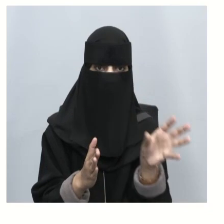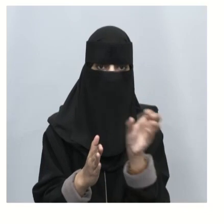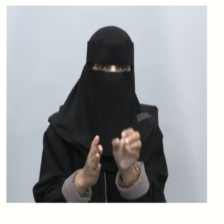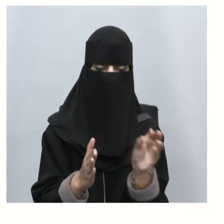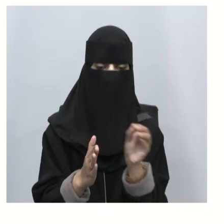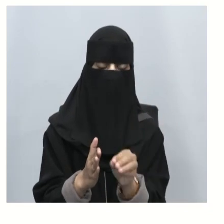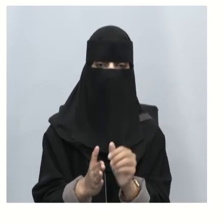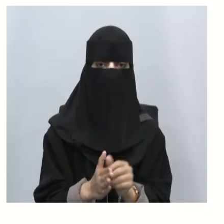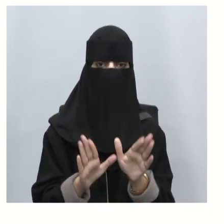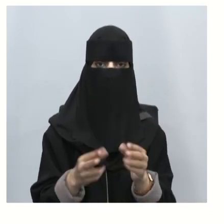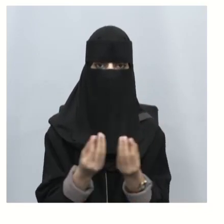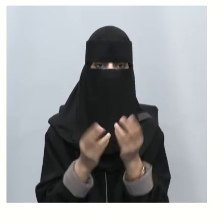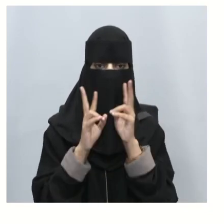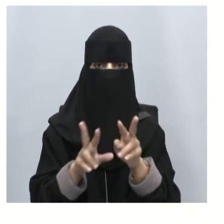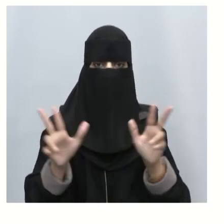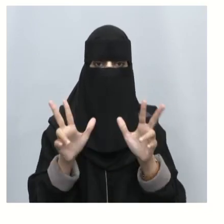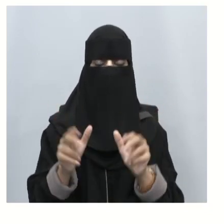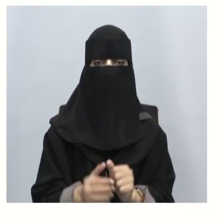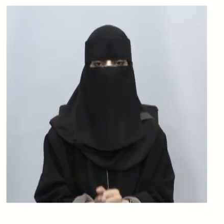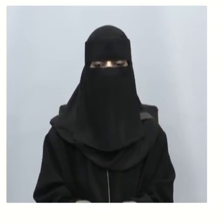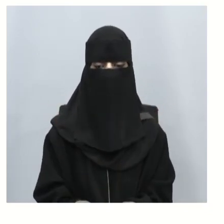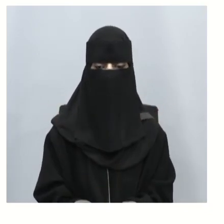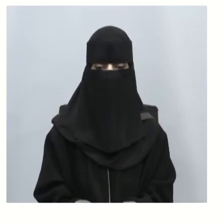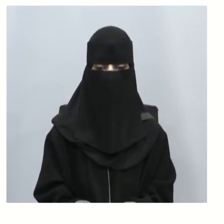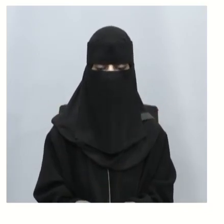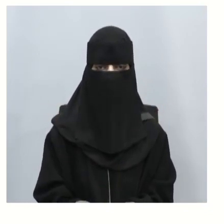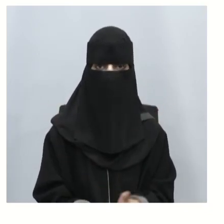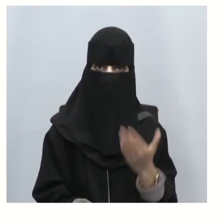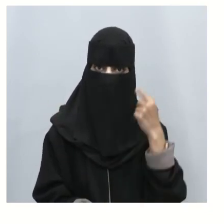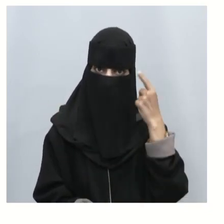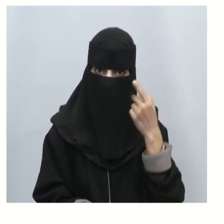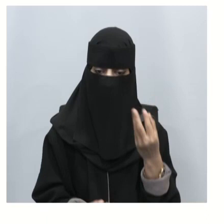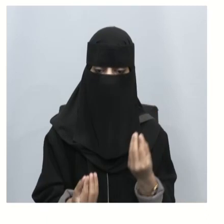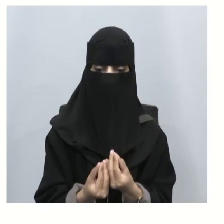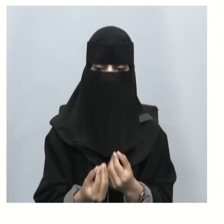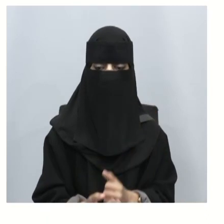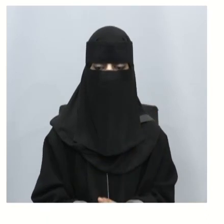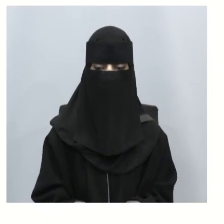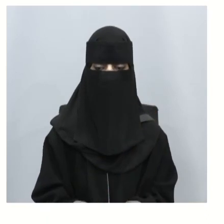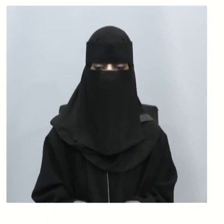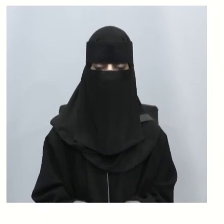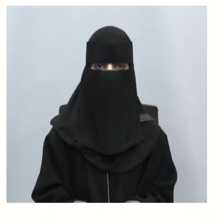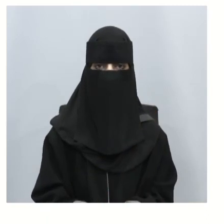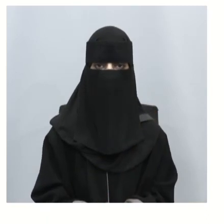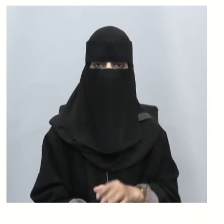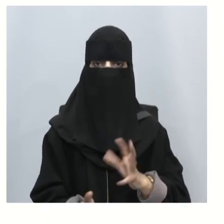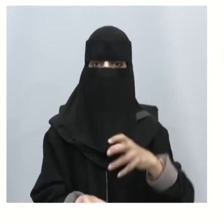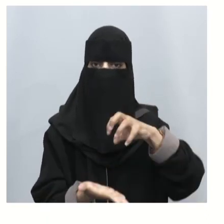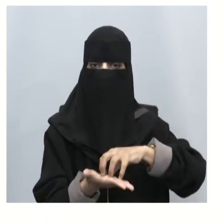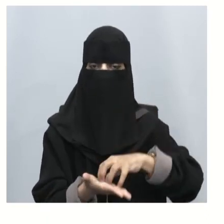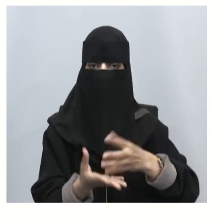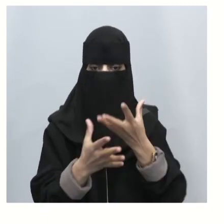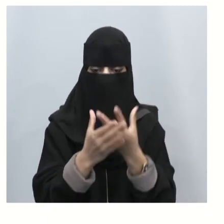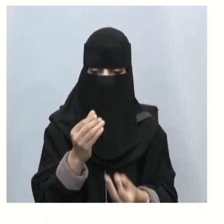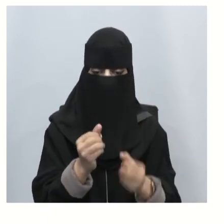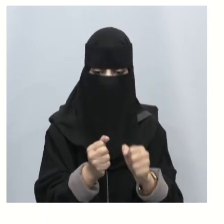الموجوده امامكم على الشاشه نفكر قليلا اذا اين ولد ابو العباس اول